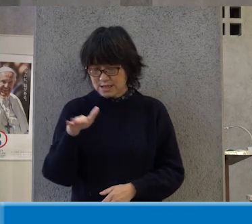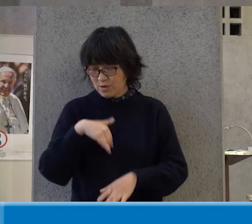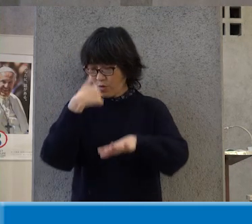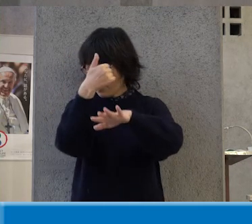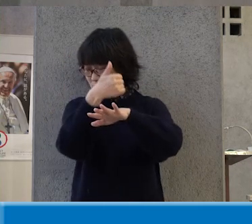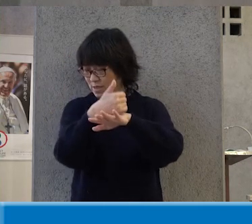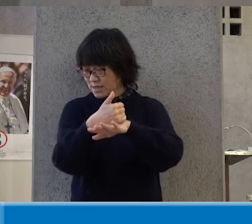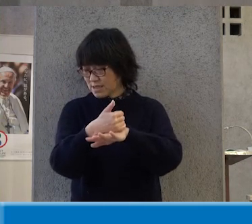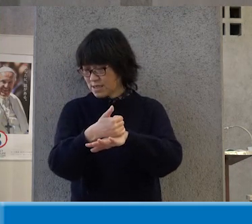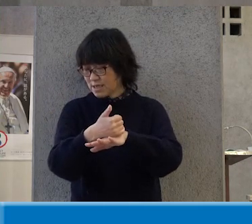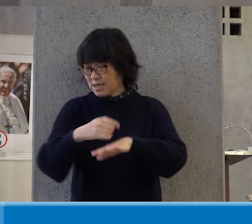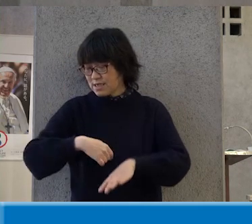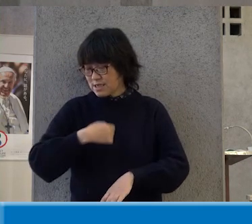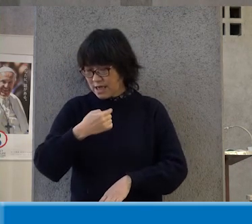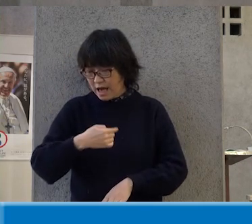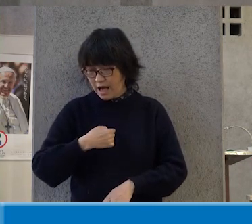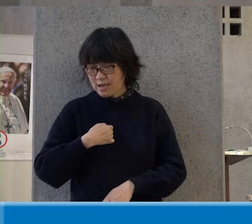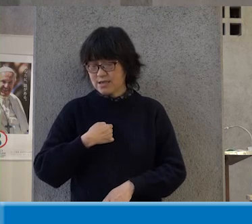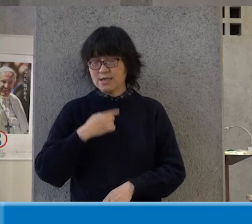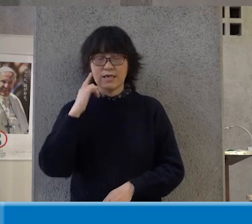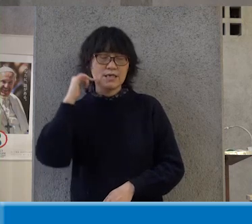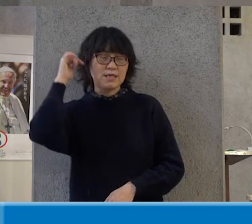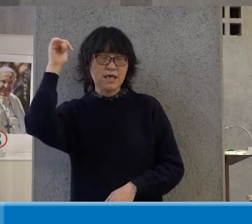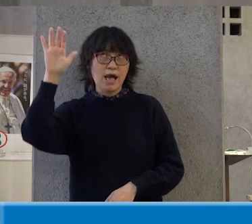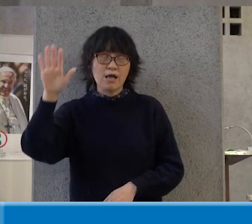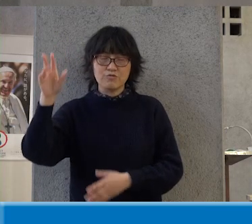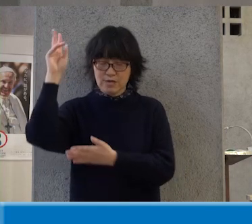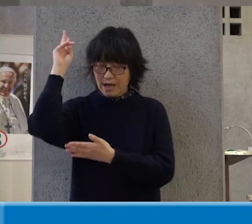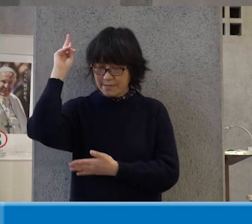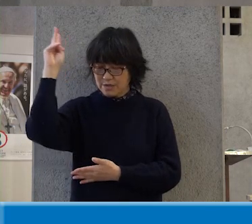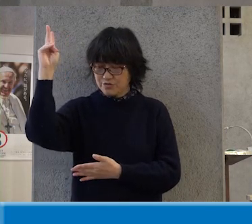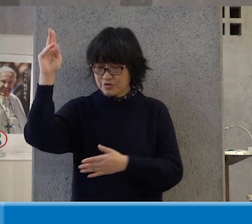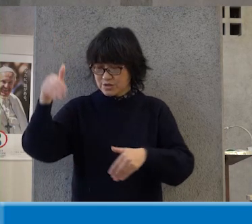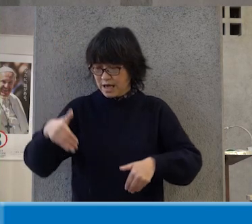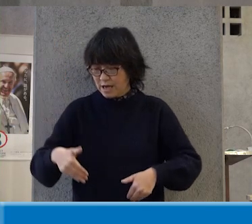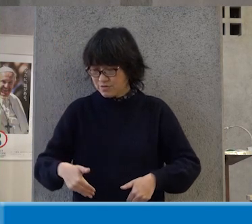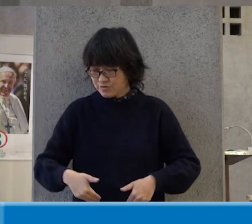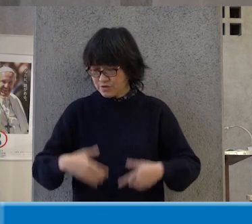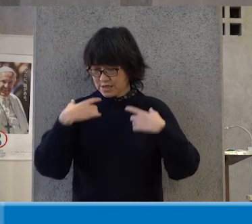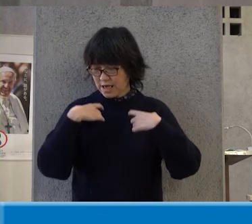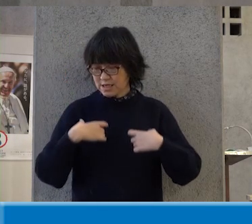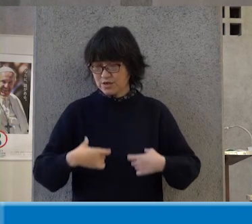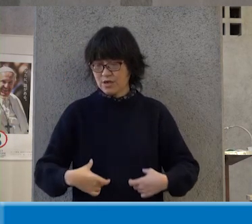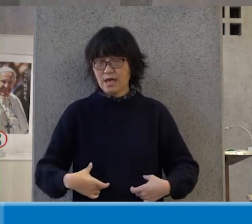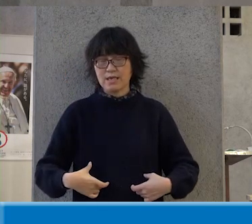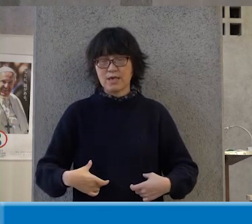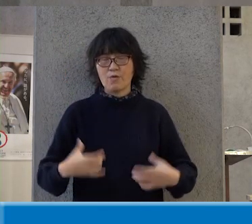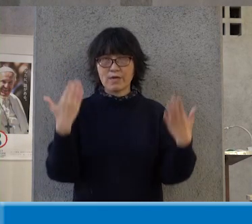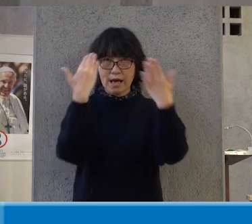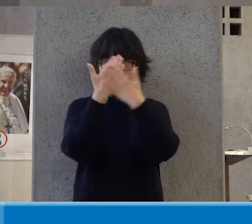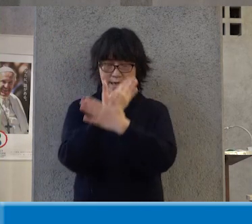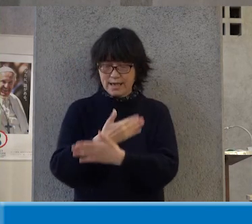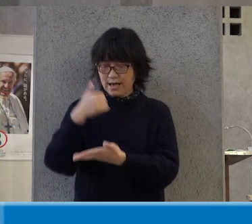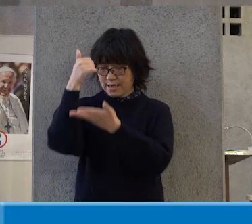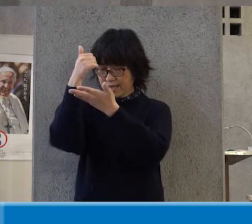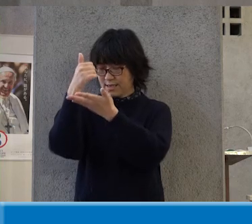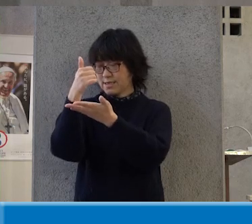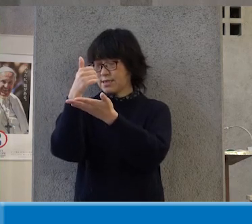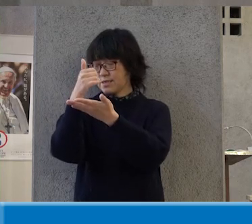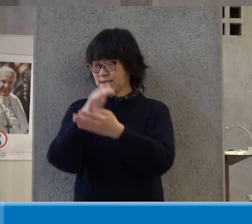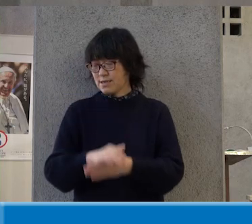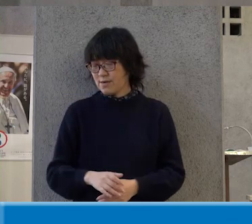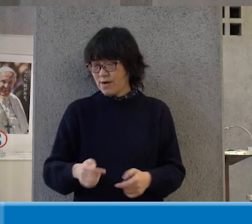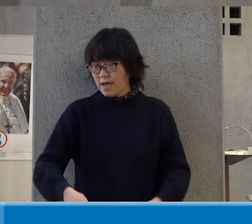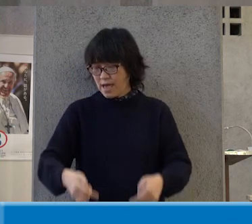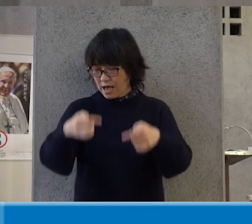王とし、ご自身の父である神に仕える祭司としてくださった方に、